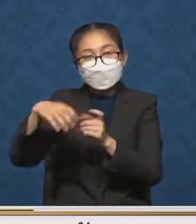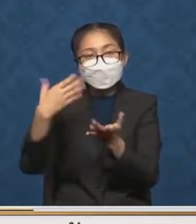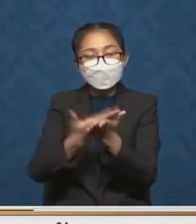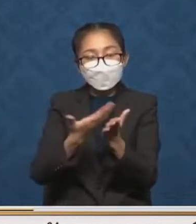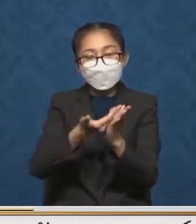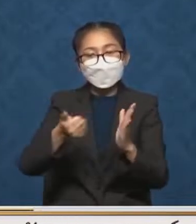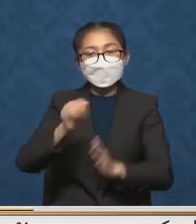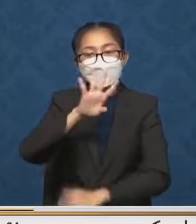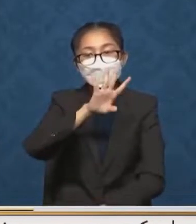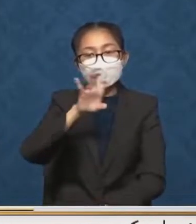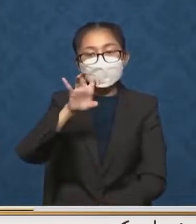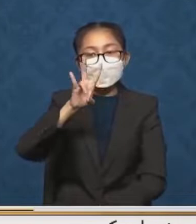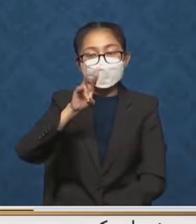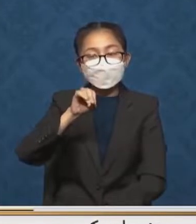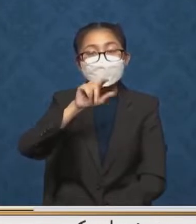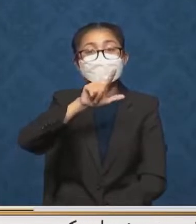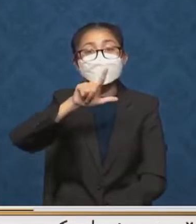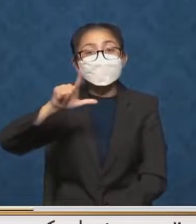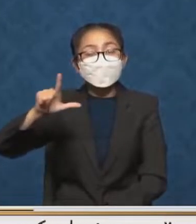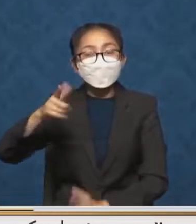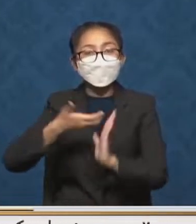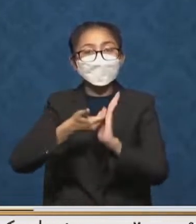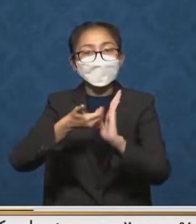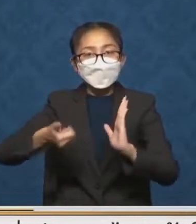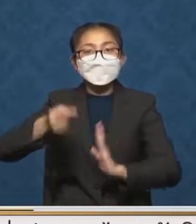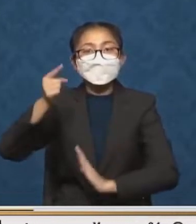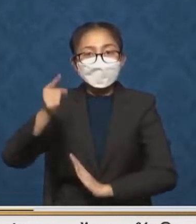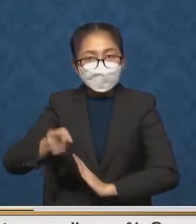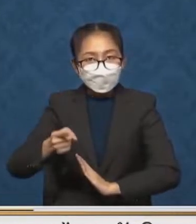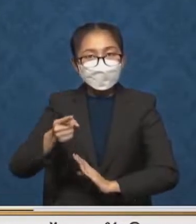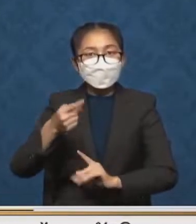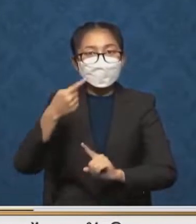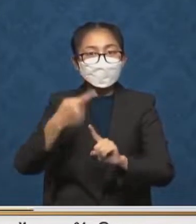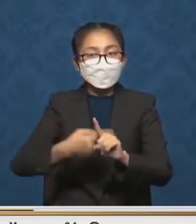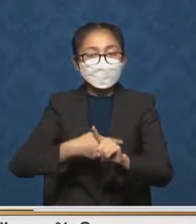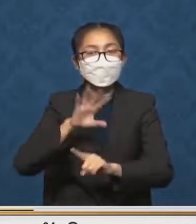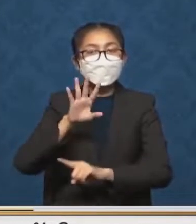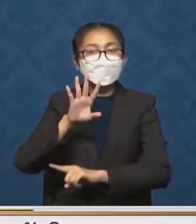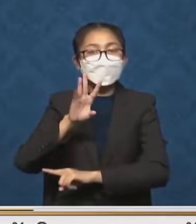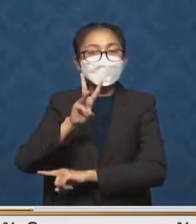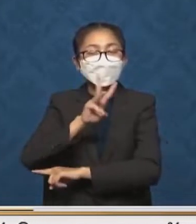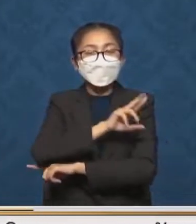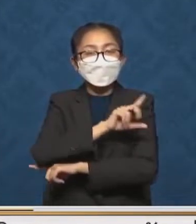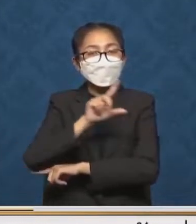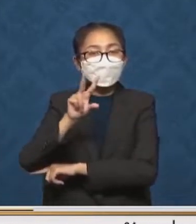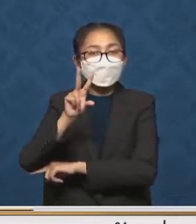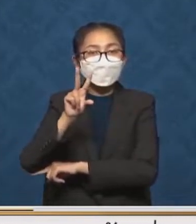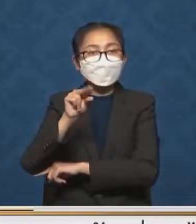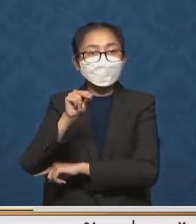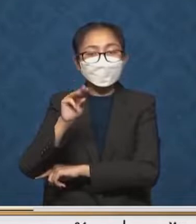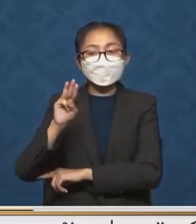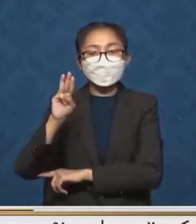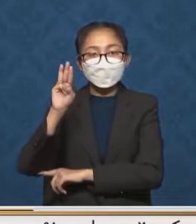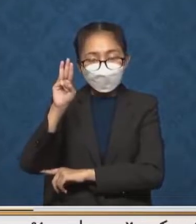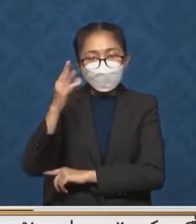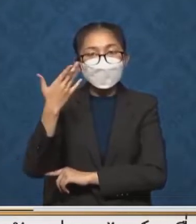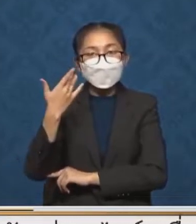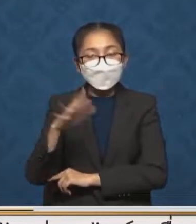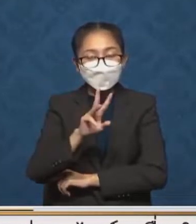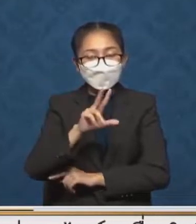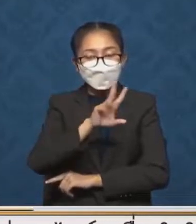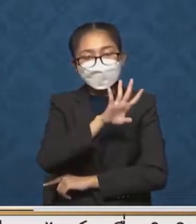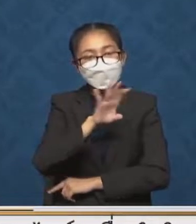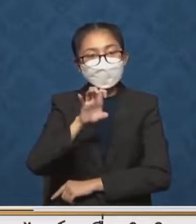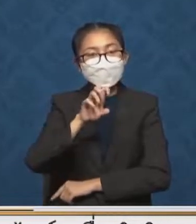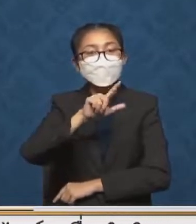าย 470 กวล้านบาทเป็นการเบิกจายจริงนั่ววนที่ 30 มธุนายนและได้มีการผูกพนสันแล้ไปแลวอ 400 กวล้านบาท